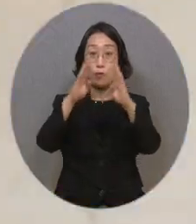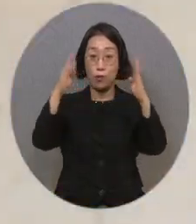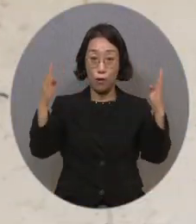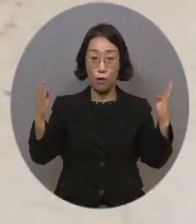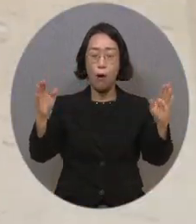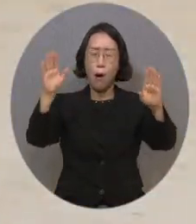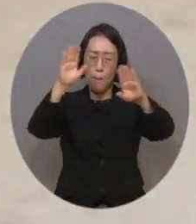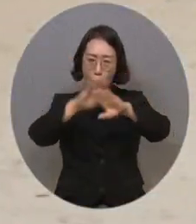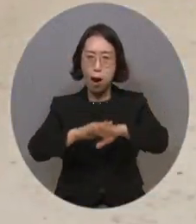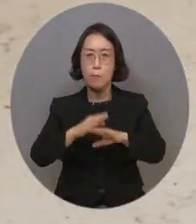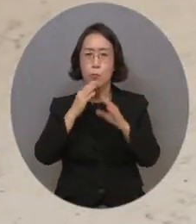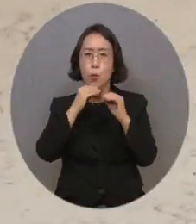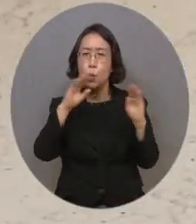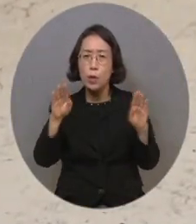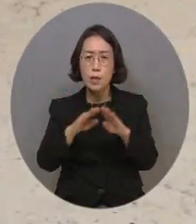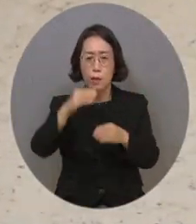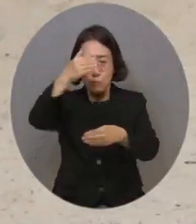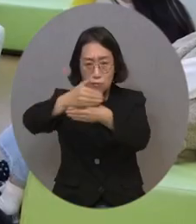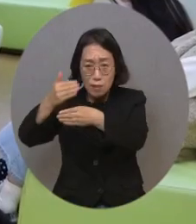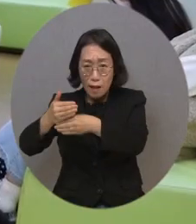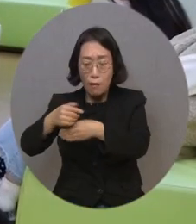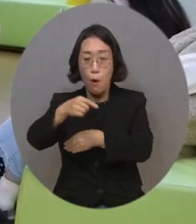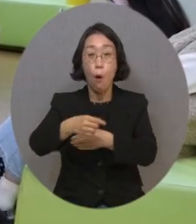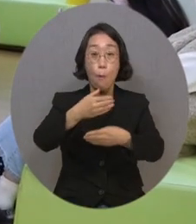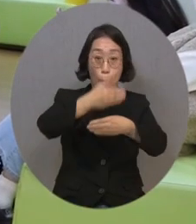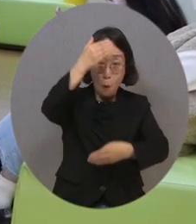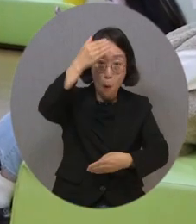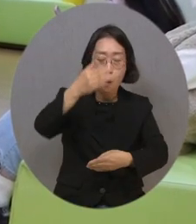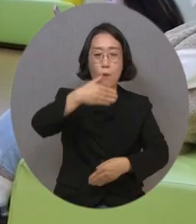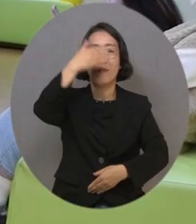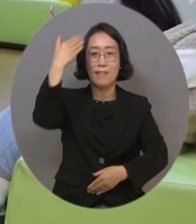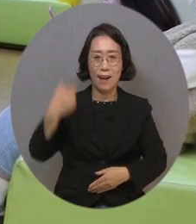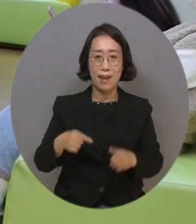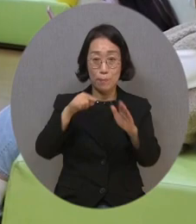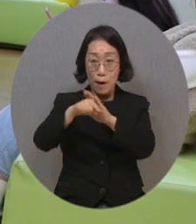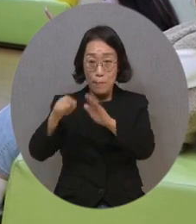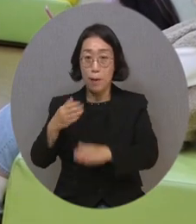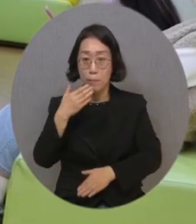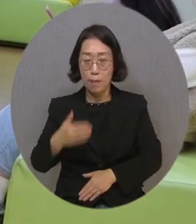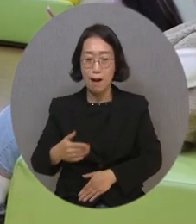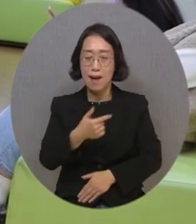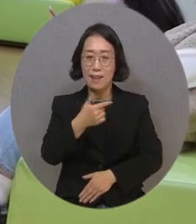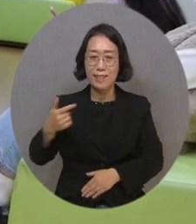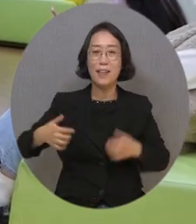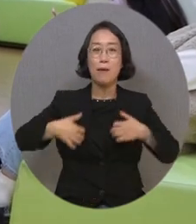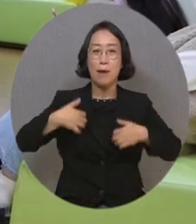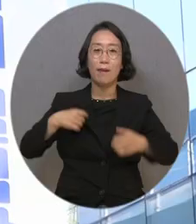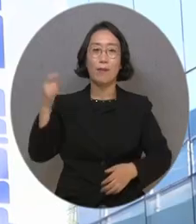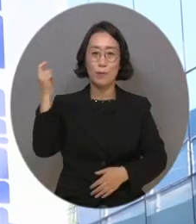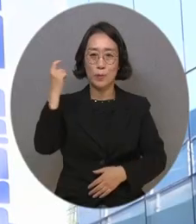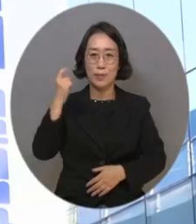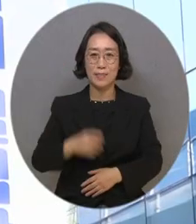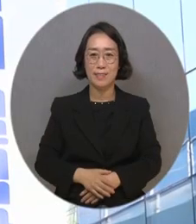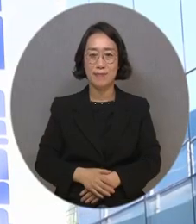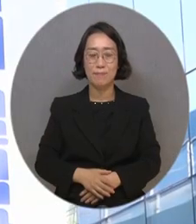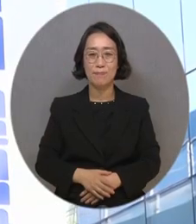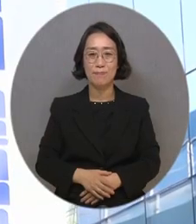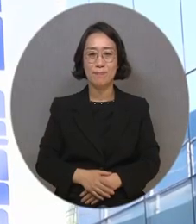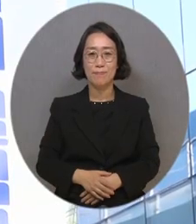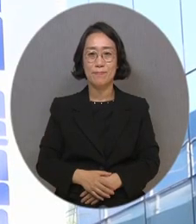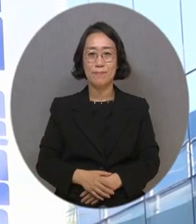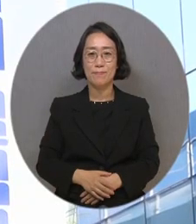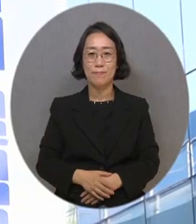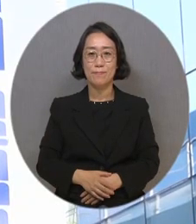야간에 아이가 아프면 갈 곳이 없어 어려움을 겪던 보호자들이 크게 기고 있습니다 복지 tv